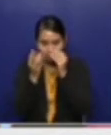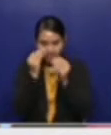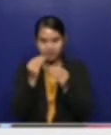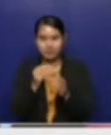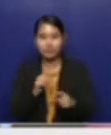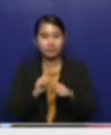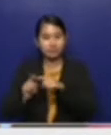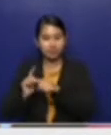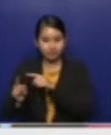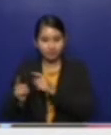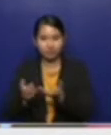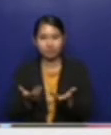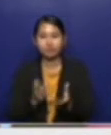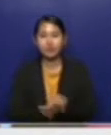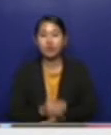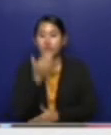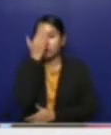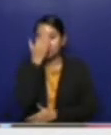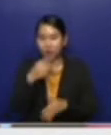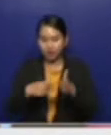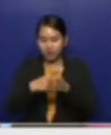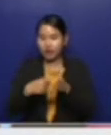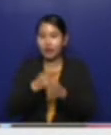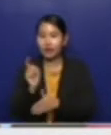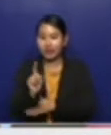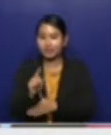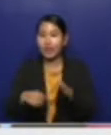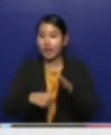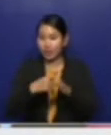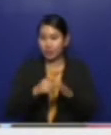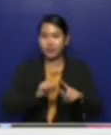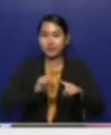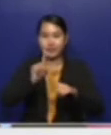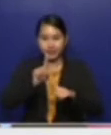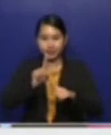และพี่น้องประชาชนเพราะเหตุผลข้อที่หนึ่งครับ